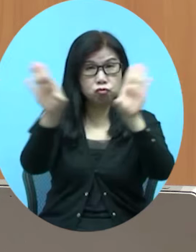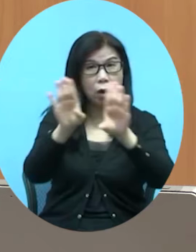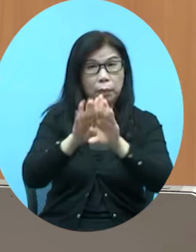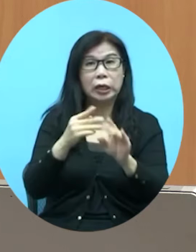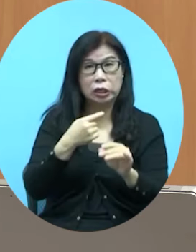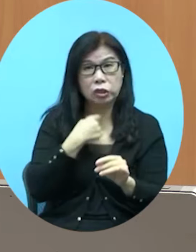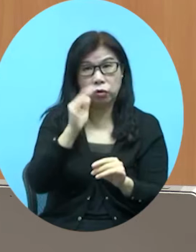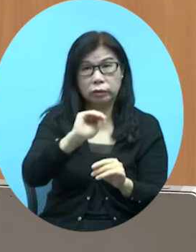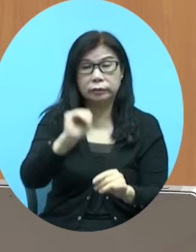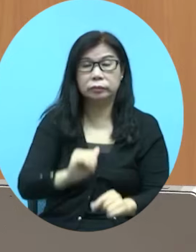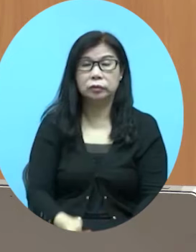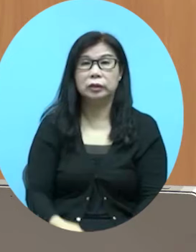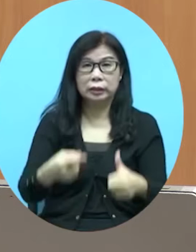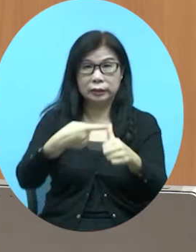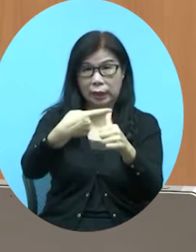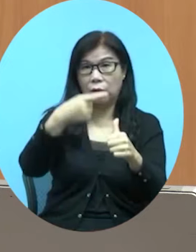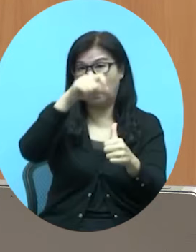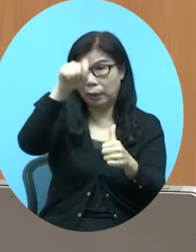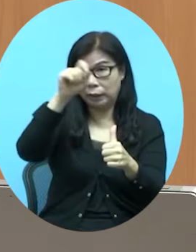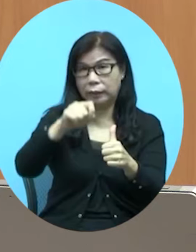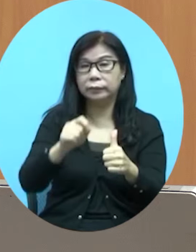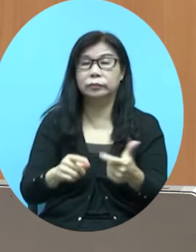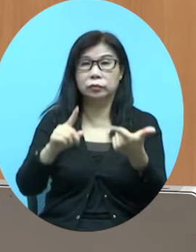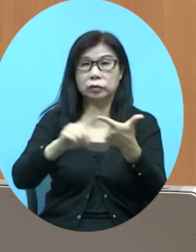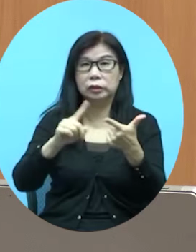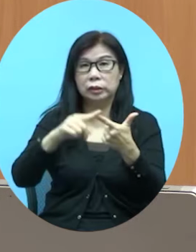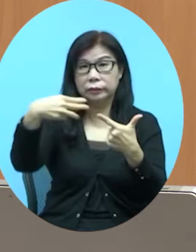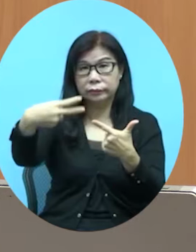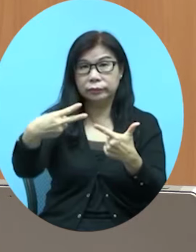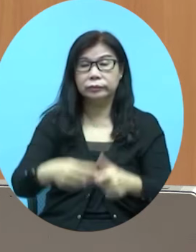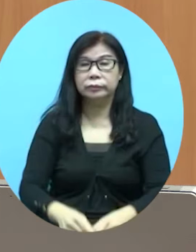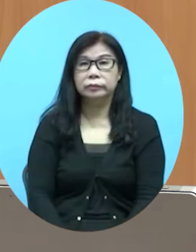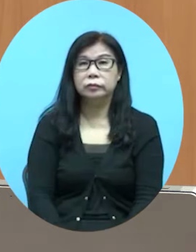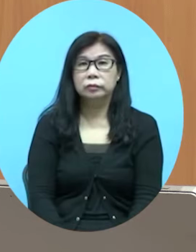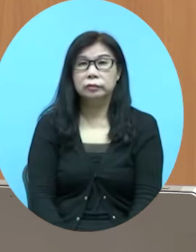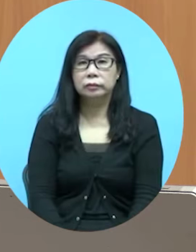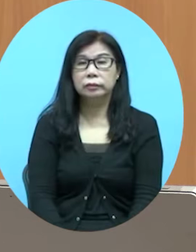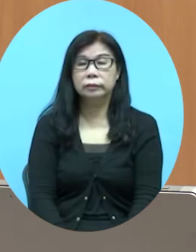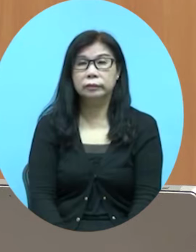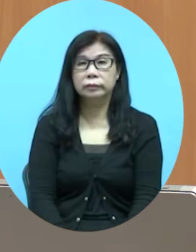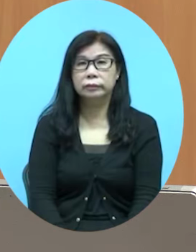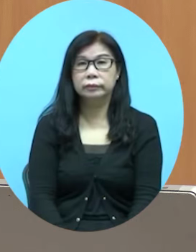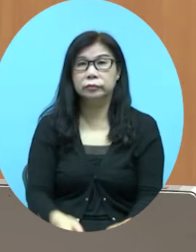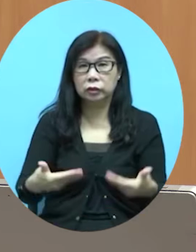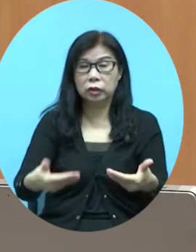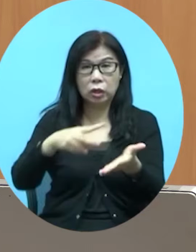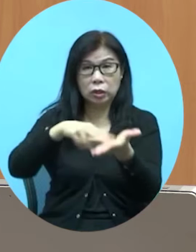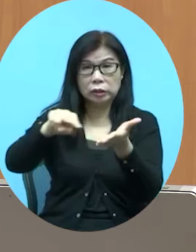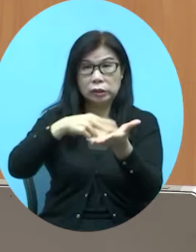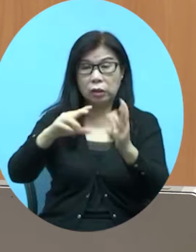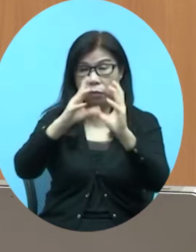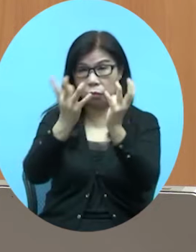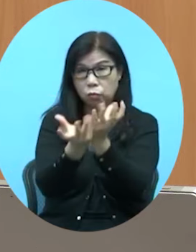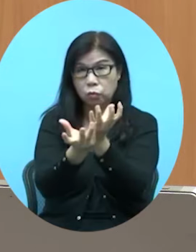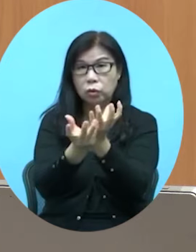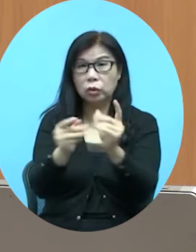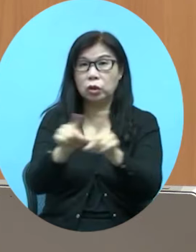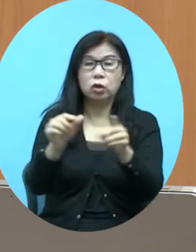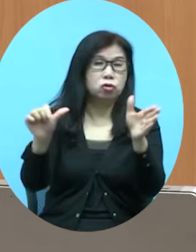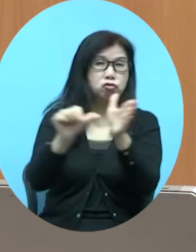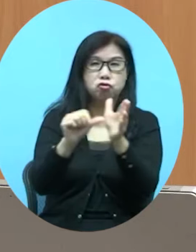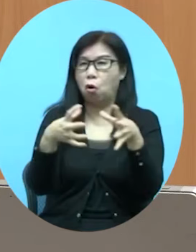这是第一个问题第二个问题就是现在跳舞群组已经成为了最